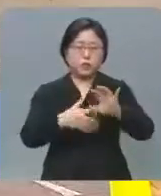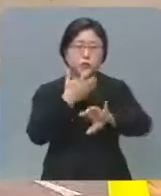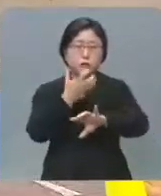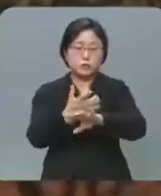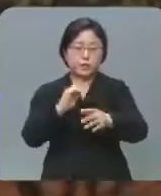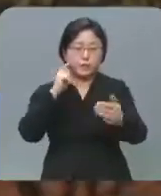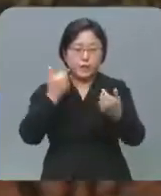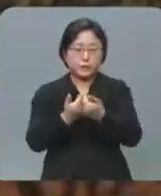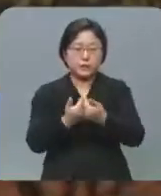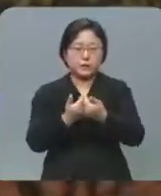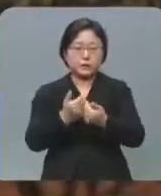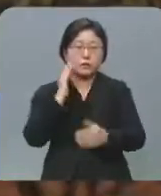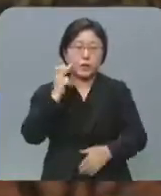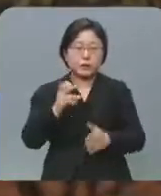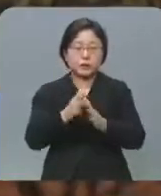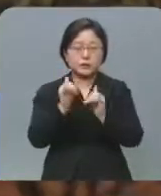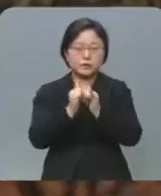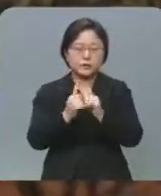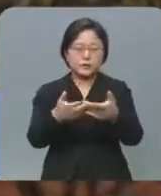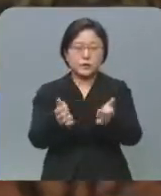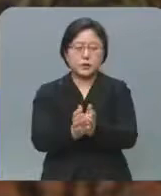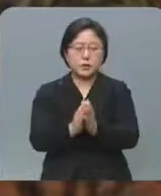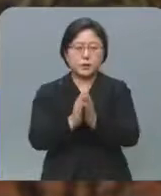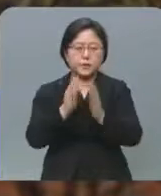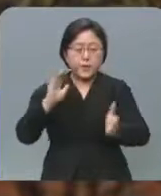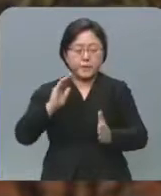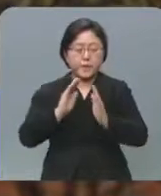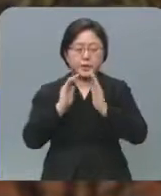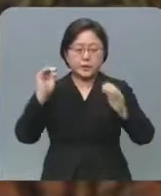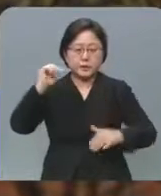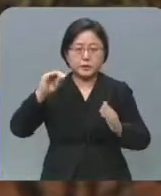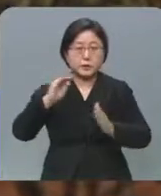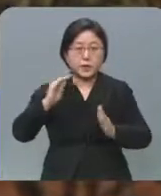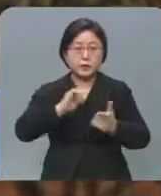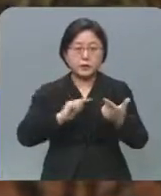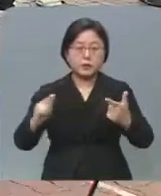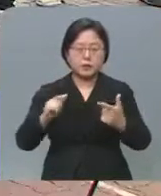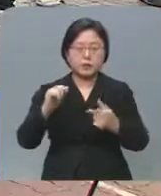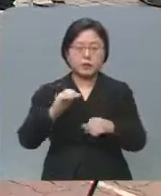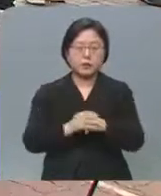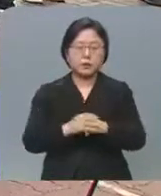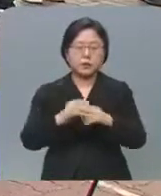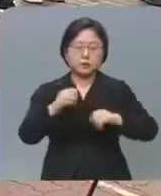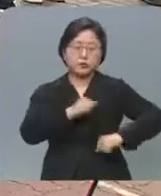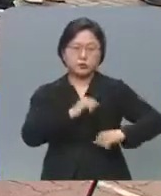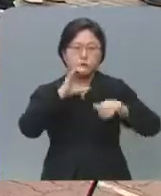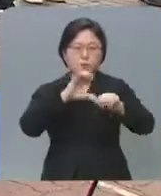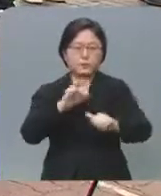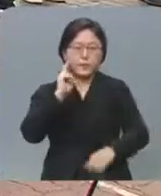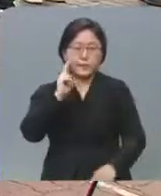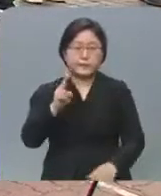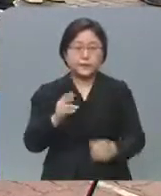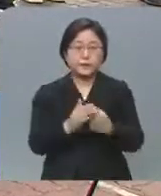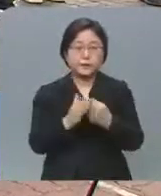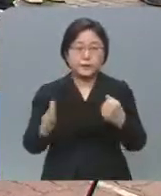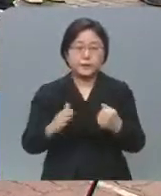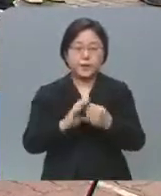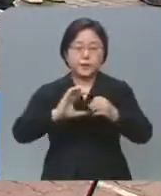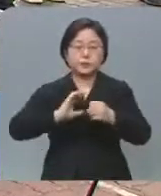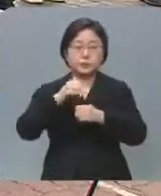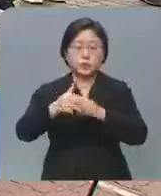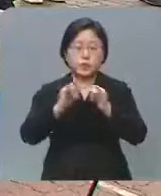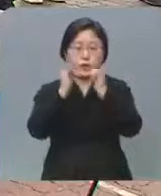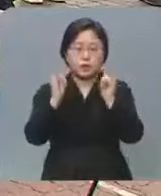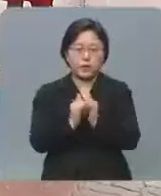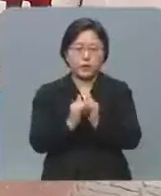지지 광산시민 행동은 미얀마 유학생과 함께 집회를 열고 미얀마 군부의 진압이 거세지고 있는 만큼